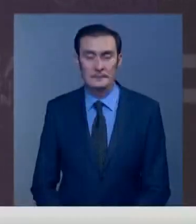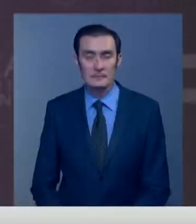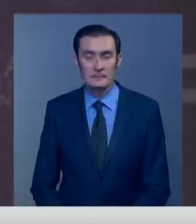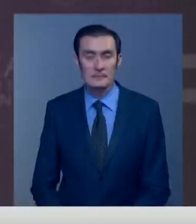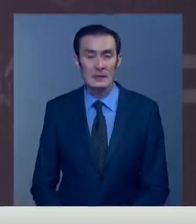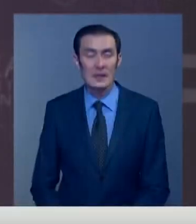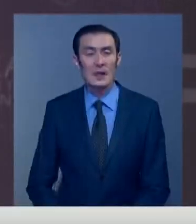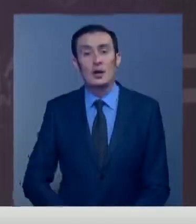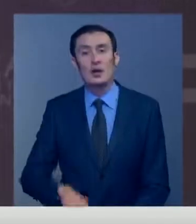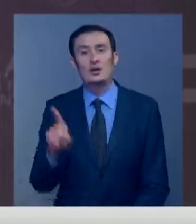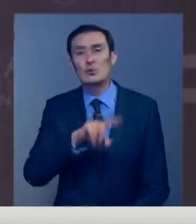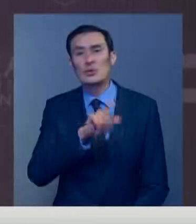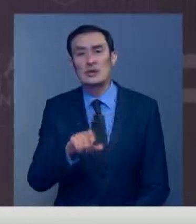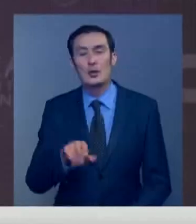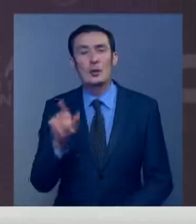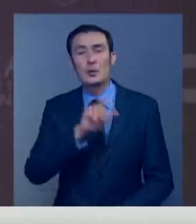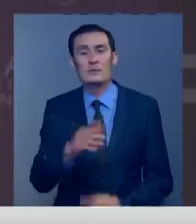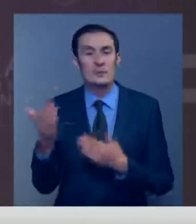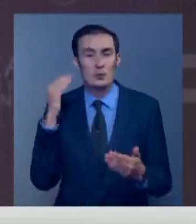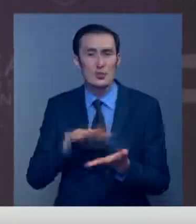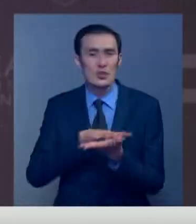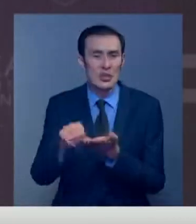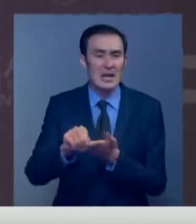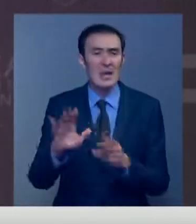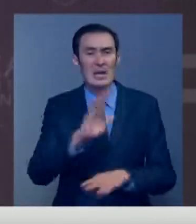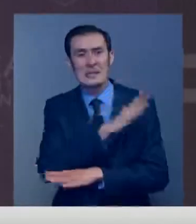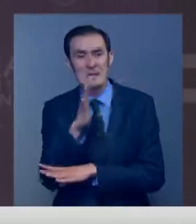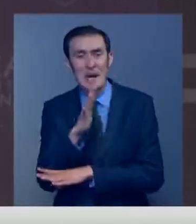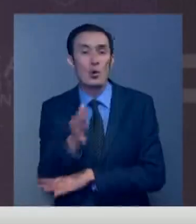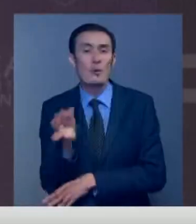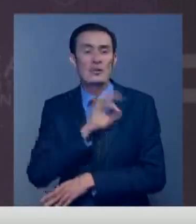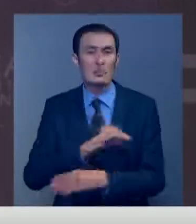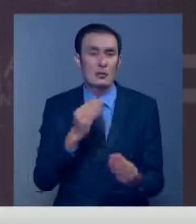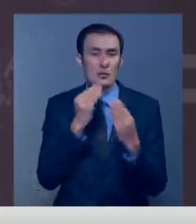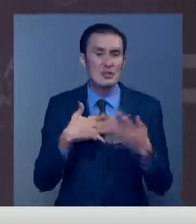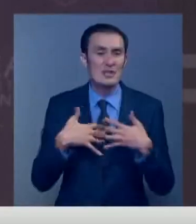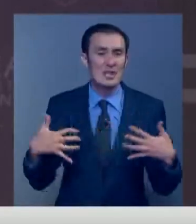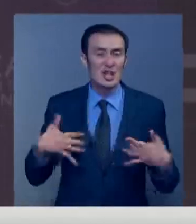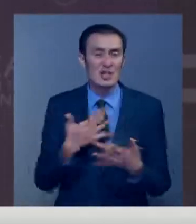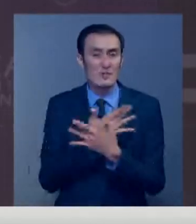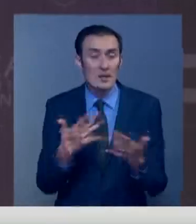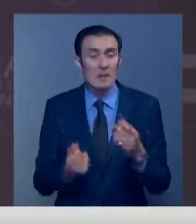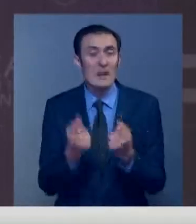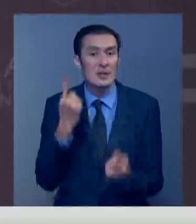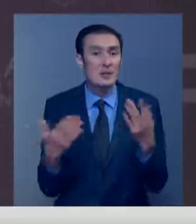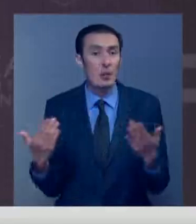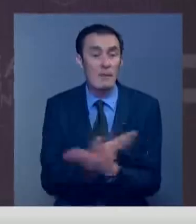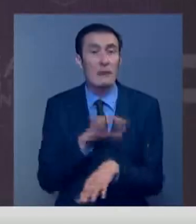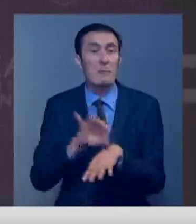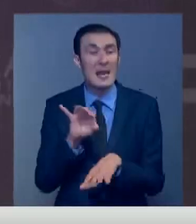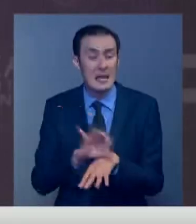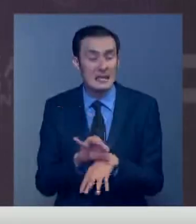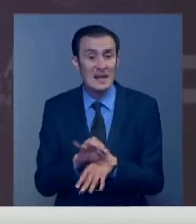Что же делали люди в прошлом? Уничтожали джунгли и леса, употребляли в пищу диких животных, и из-за этого появились новые